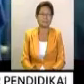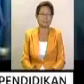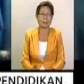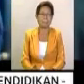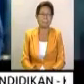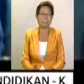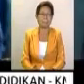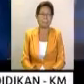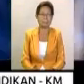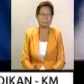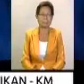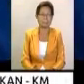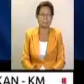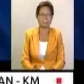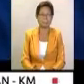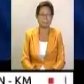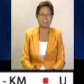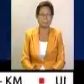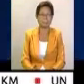Yang